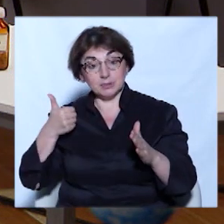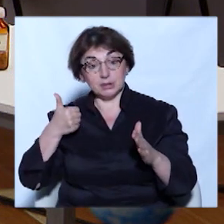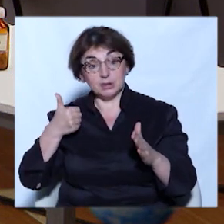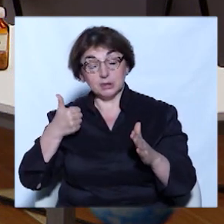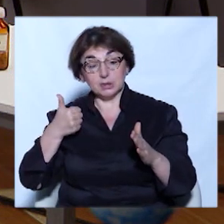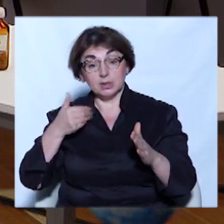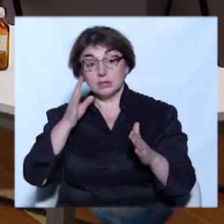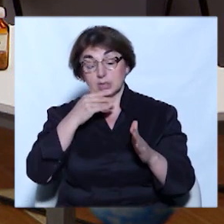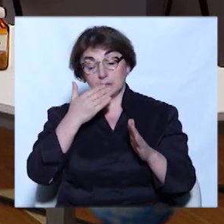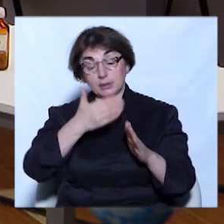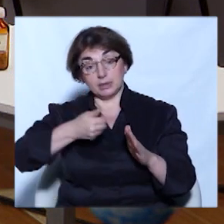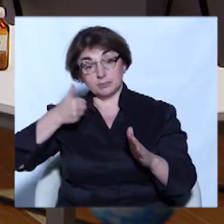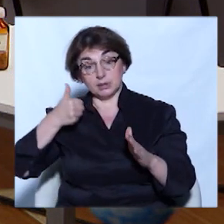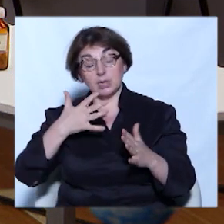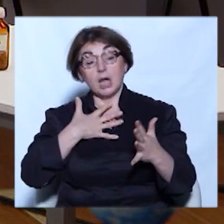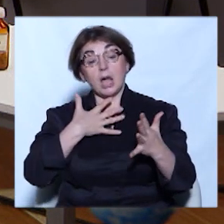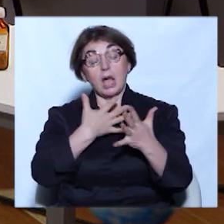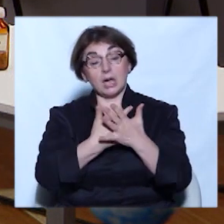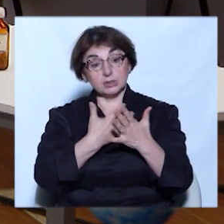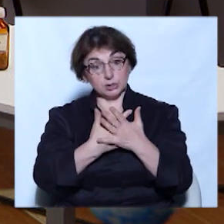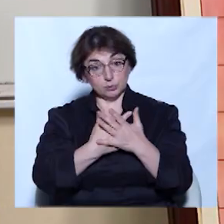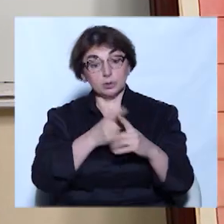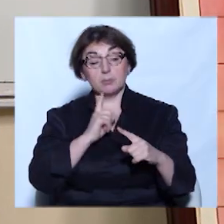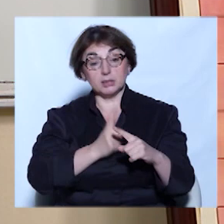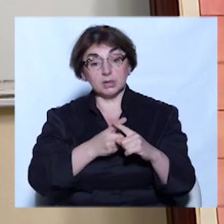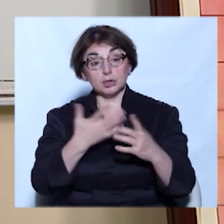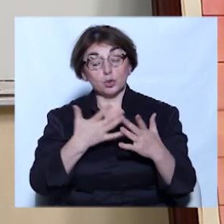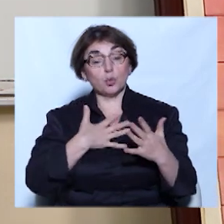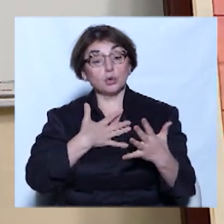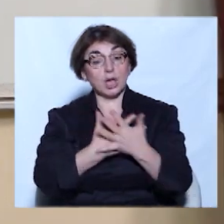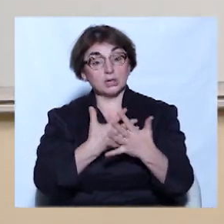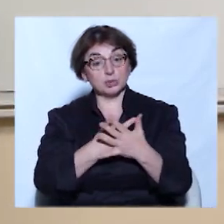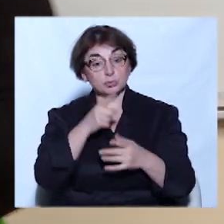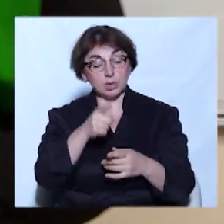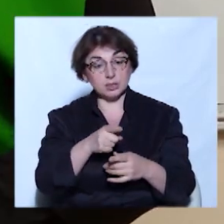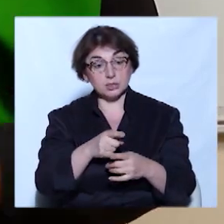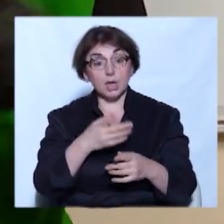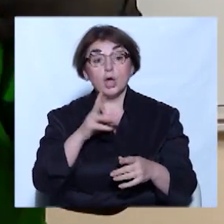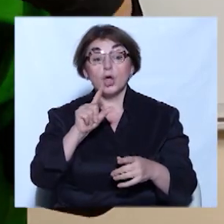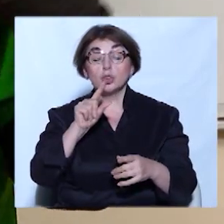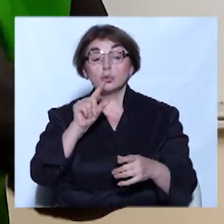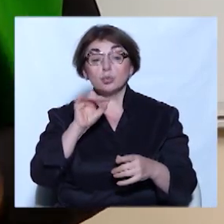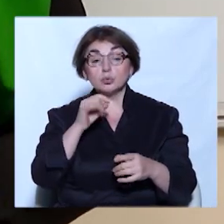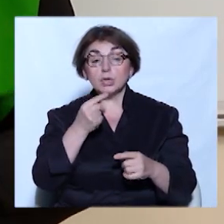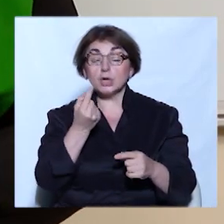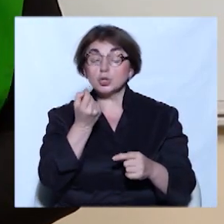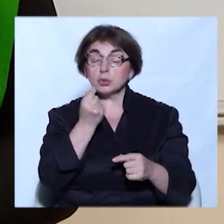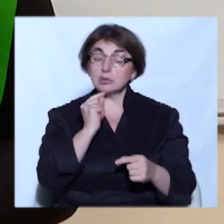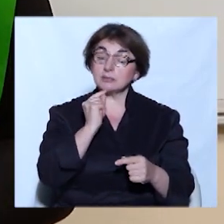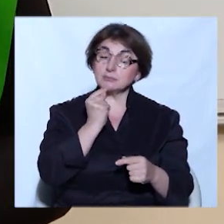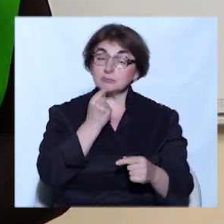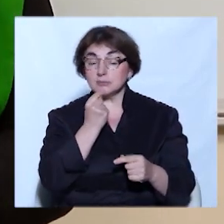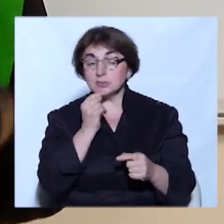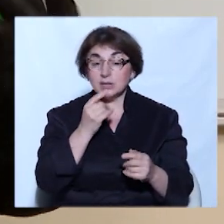იგი, აქტიური მეტალია და ნახეთ მისი აქტიურობა ექსპერიმენტის საშუალებით. თუთია ცოტა გაუჭირდა რეაქციაში